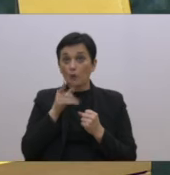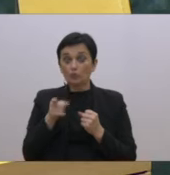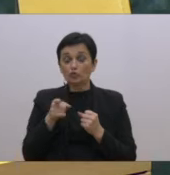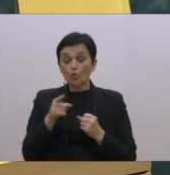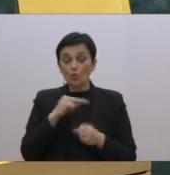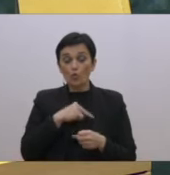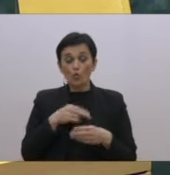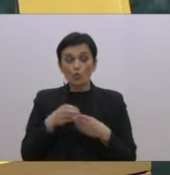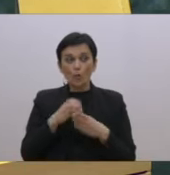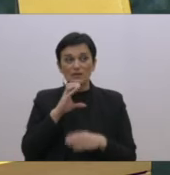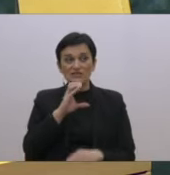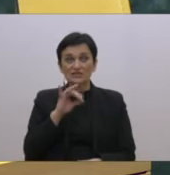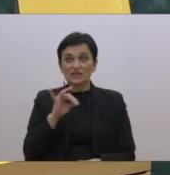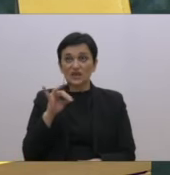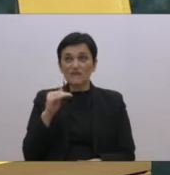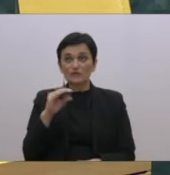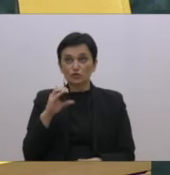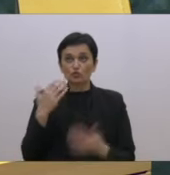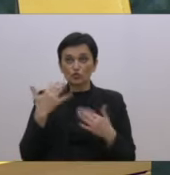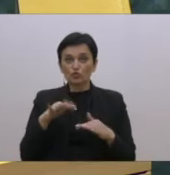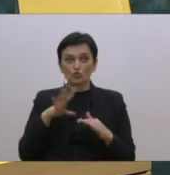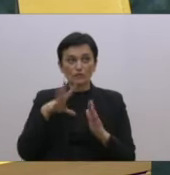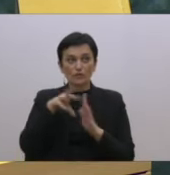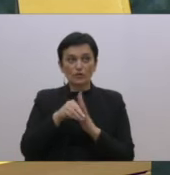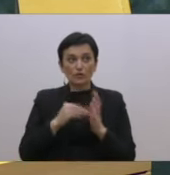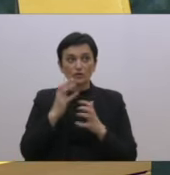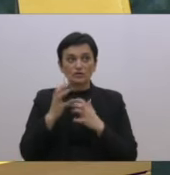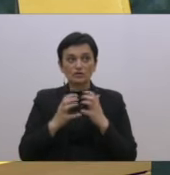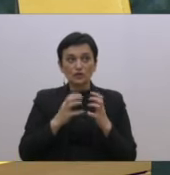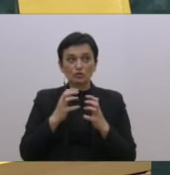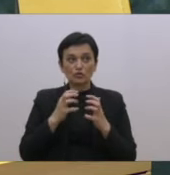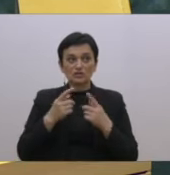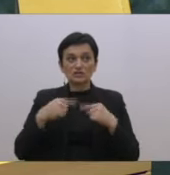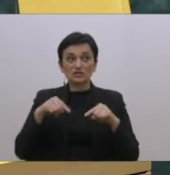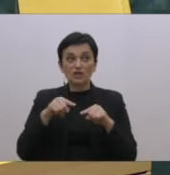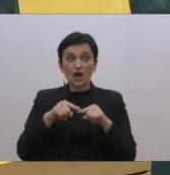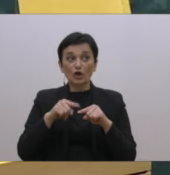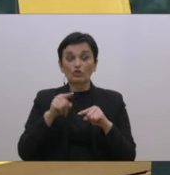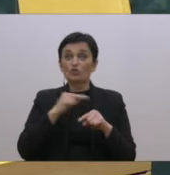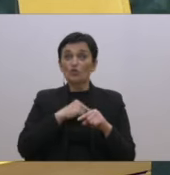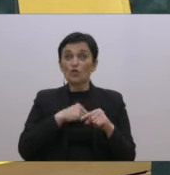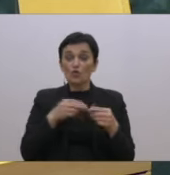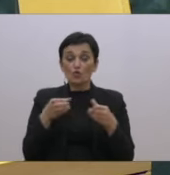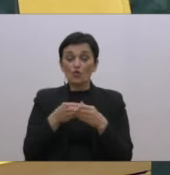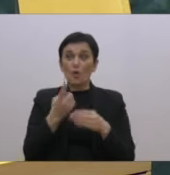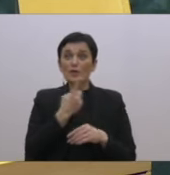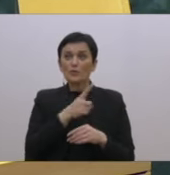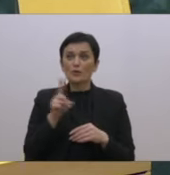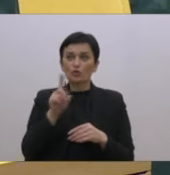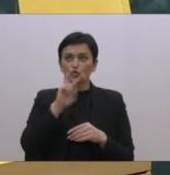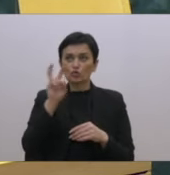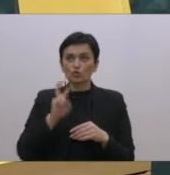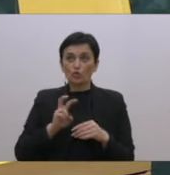კომპანია CEFC უკვე გახვეული იყო საერთაშორისო სკანდალში. აღმოჩნდა, რომ კომპანიას, რომელმაც მილიარდობით